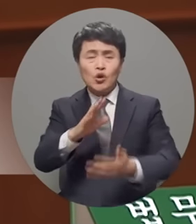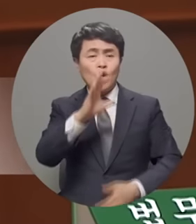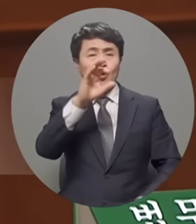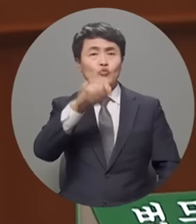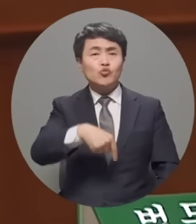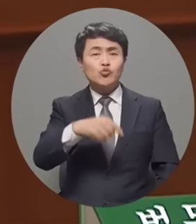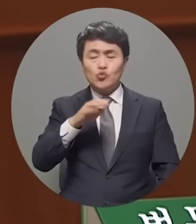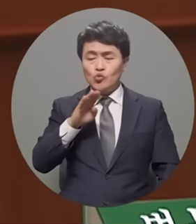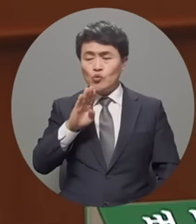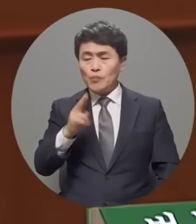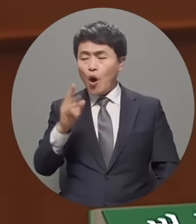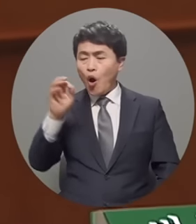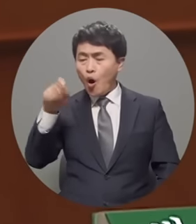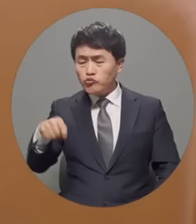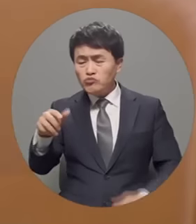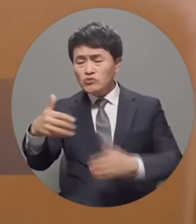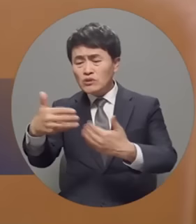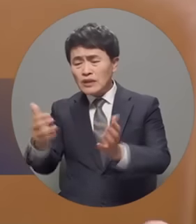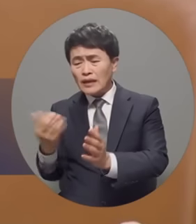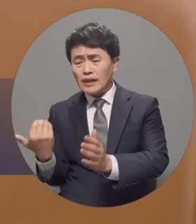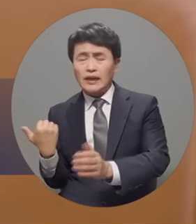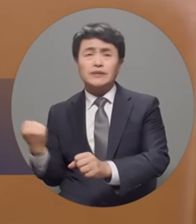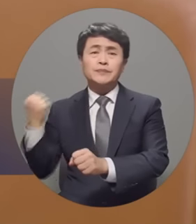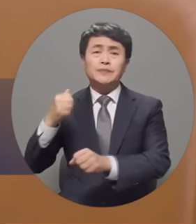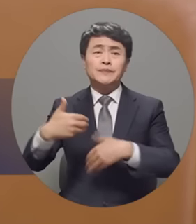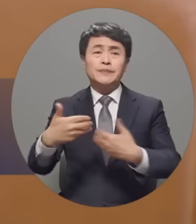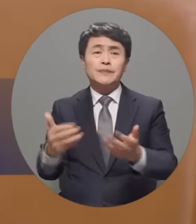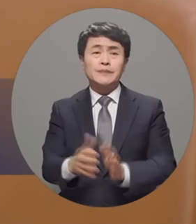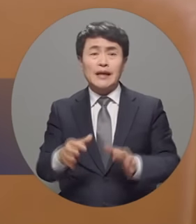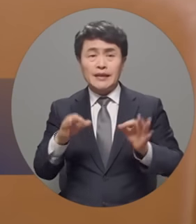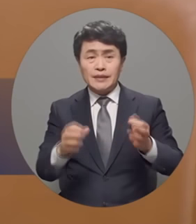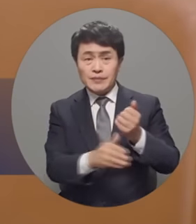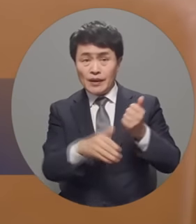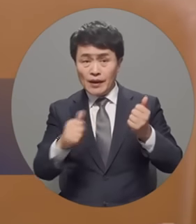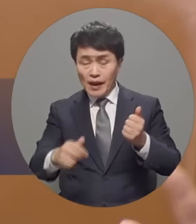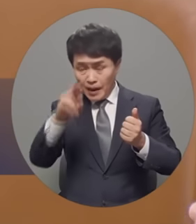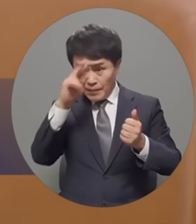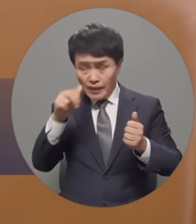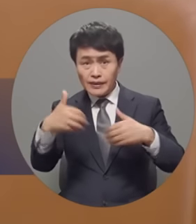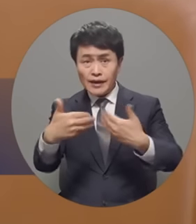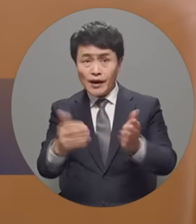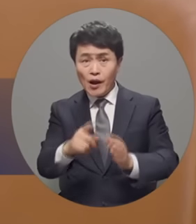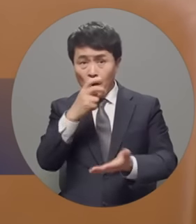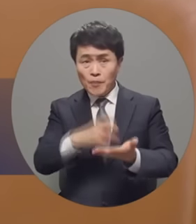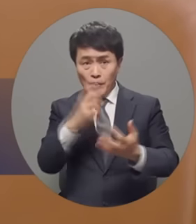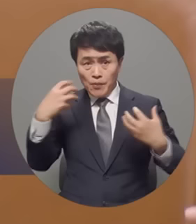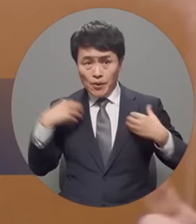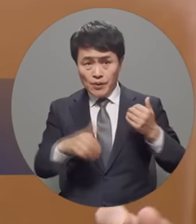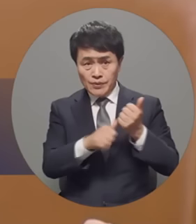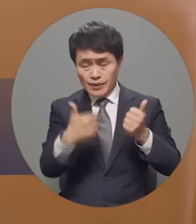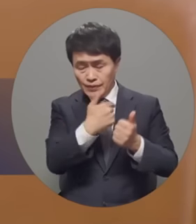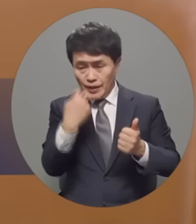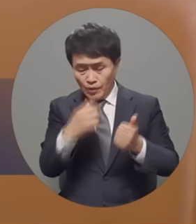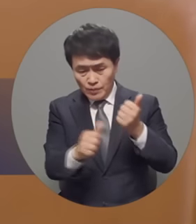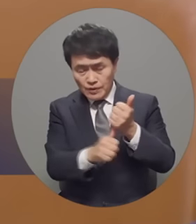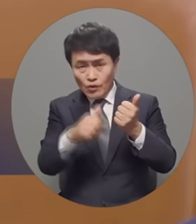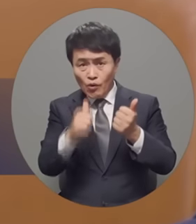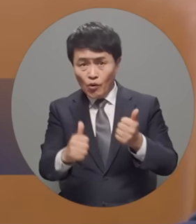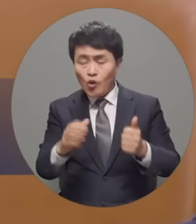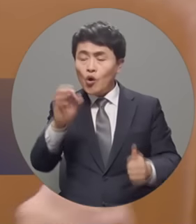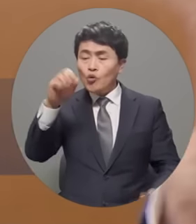복귀라고 지적했습니다. 김 전 차관은 박근혜 정부 당시 법무부 차관과 대검 차장을 지낸 대표적인